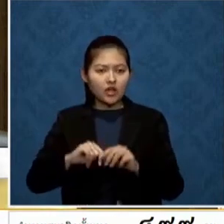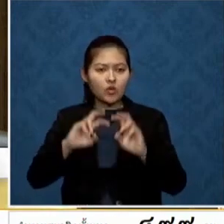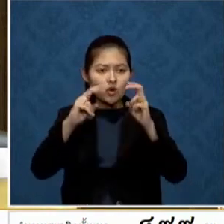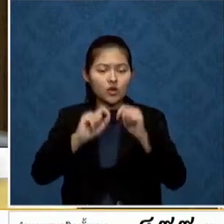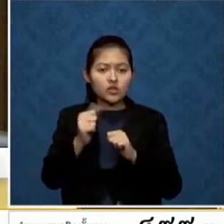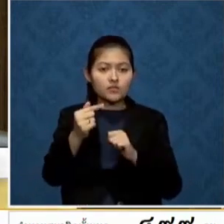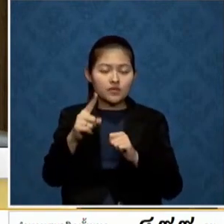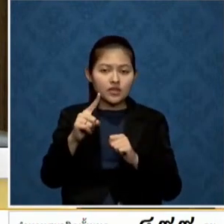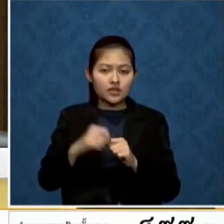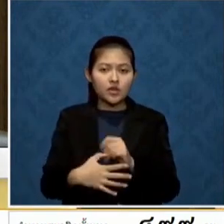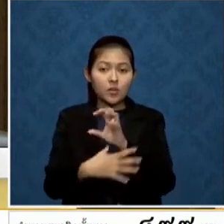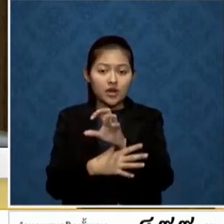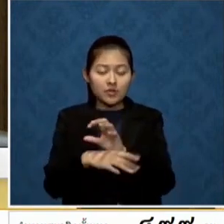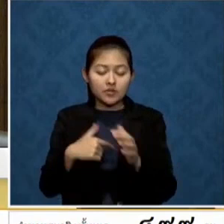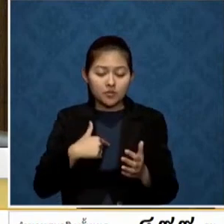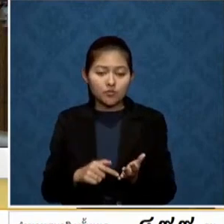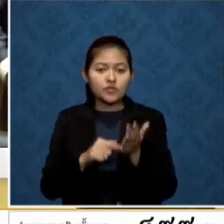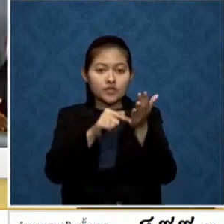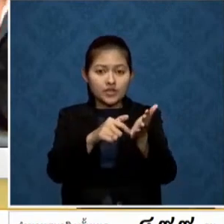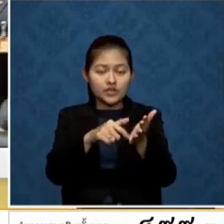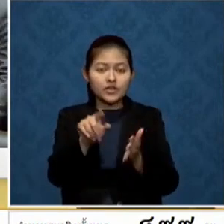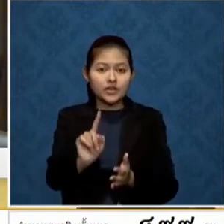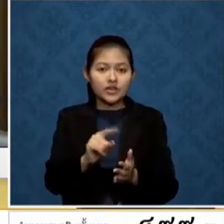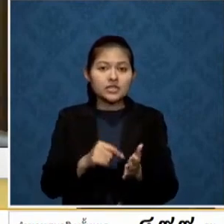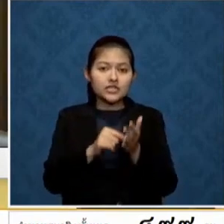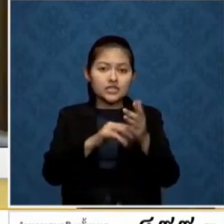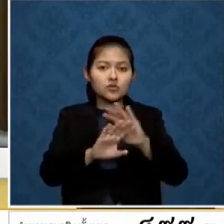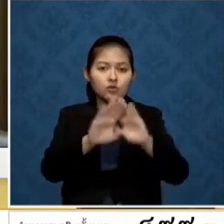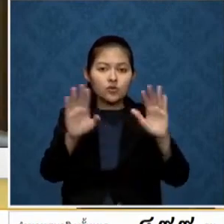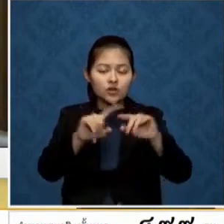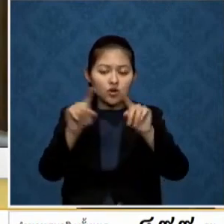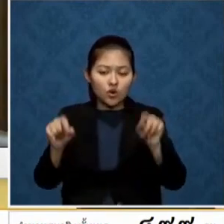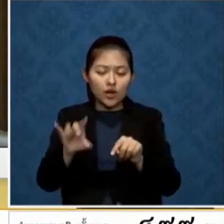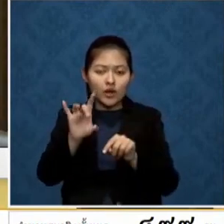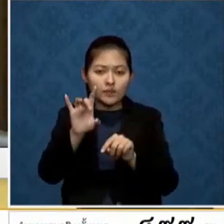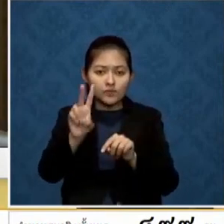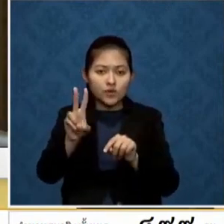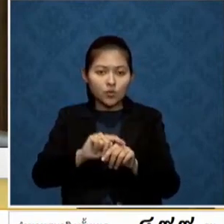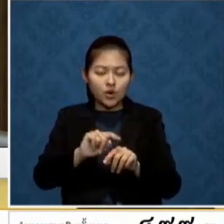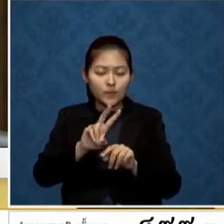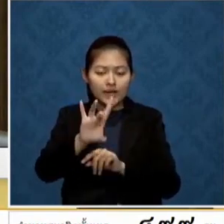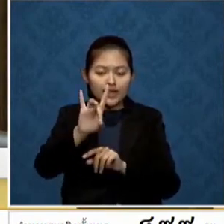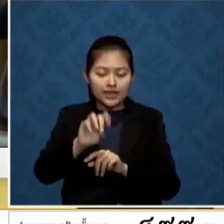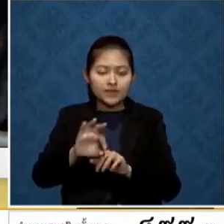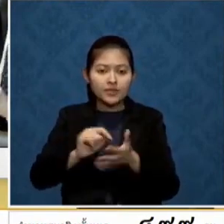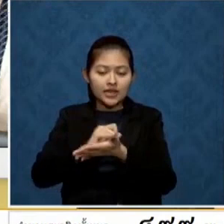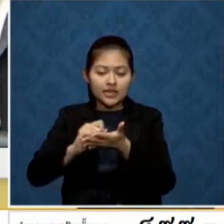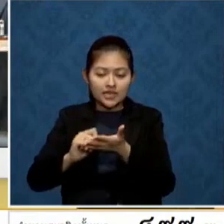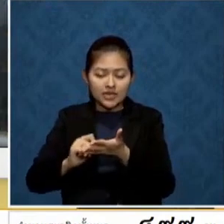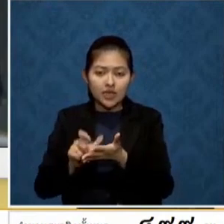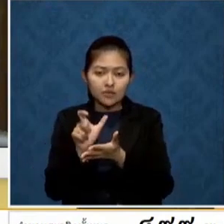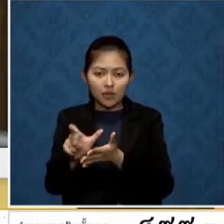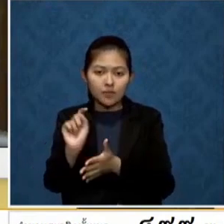ร่างแก้ไขข้อบังคับที่ผมเสนอนะครับซึ่งเป็นข้อที่เสนอให้มีการยกเลิกความในวรรค 2ของข้อ 80และมีการเขียนใหม่นะครับซึ่ง